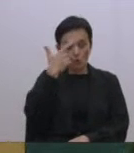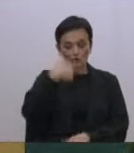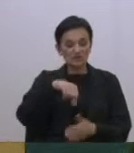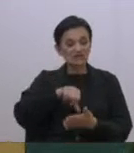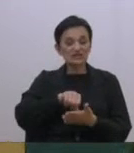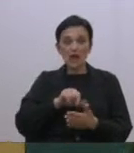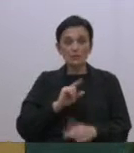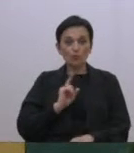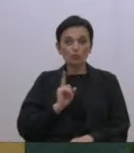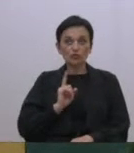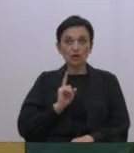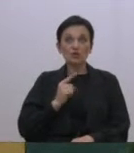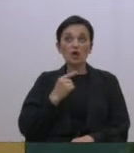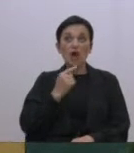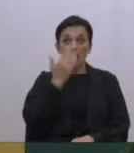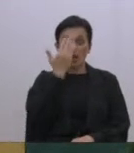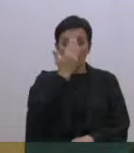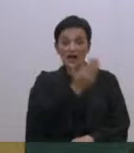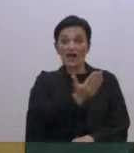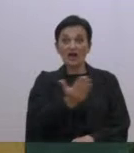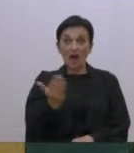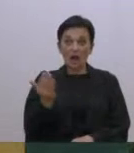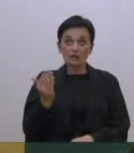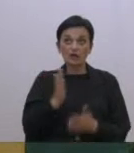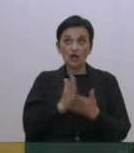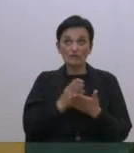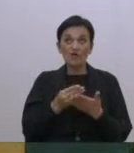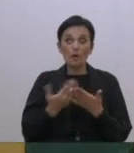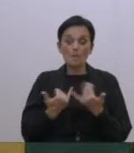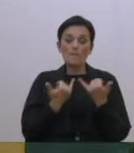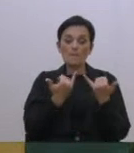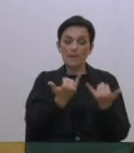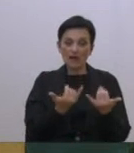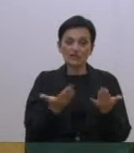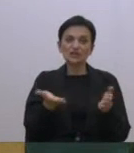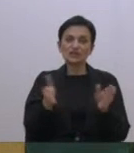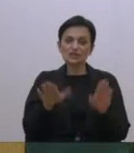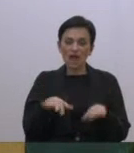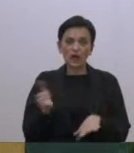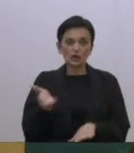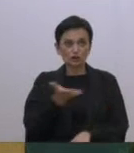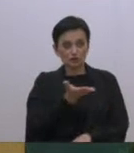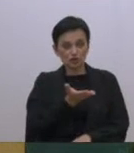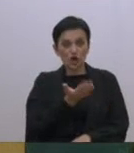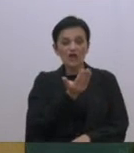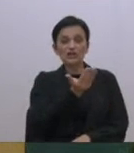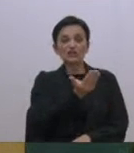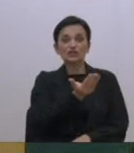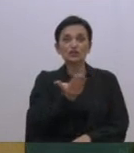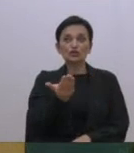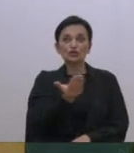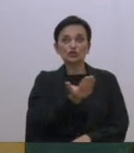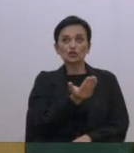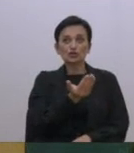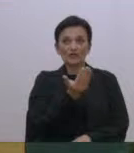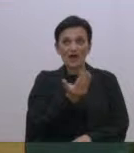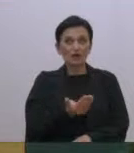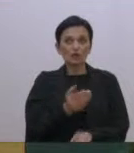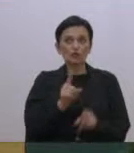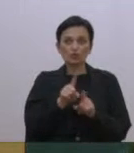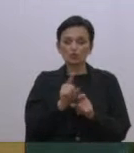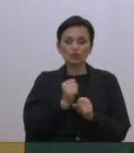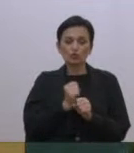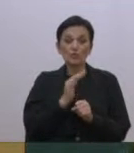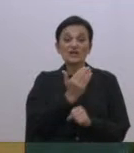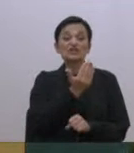წარმომადგენელი. ამდე ხალხი რამდენიც არის პატივს ქცემ დარჩა და თქვენ კიდე აქ ნოემაშვებით რა.